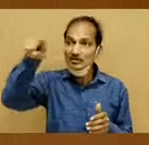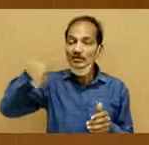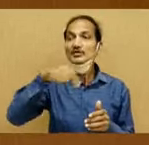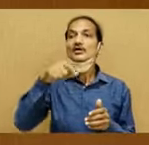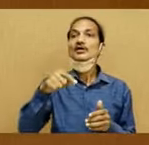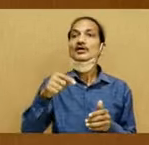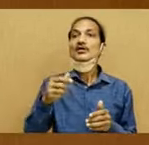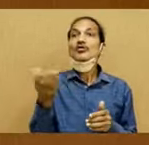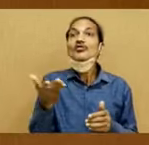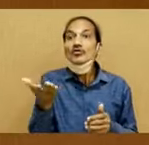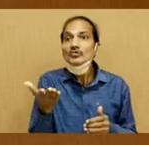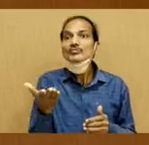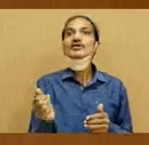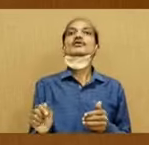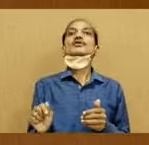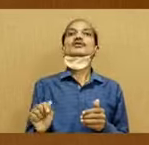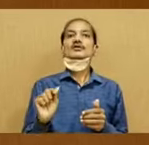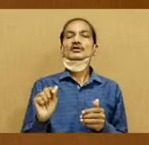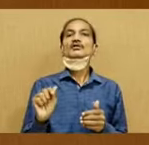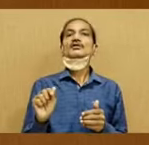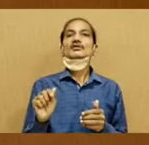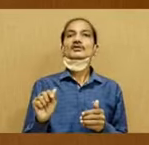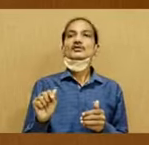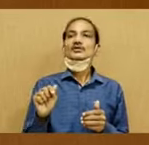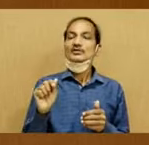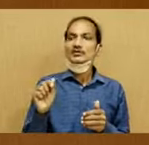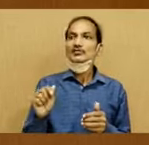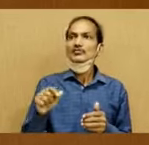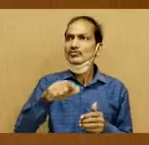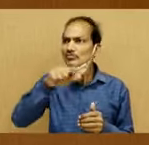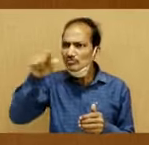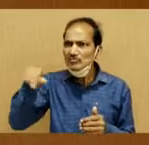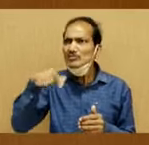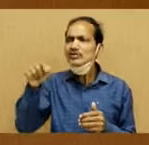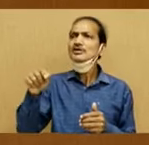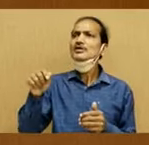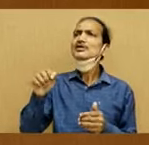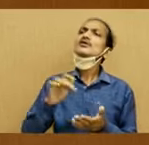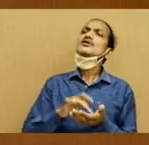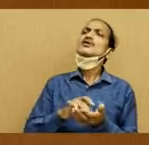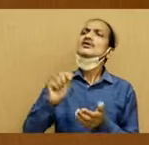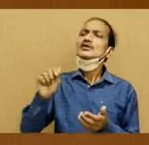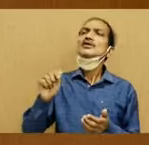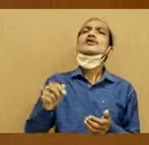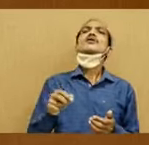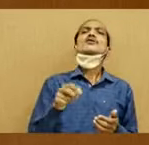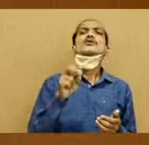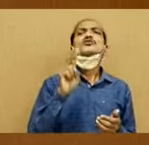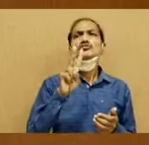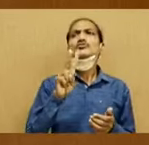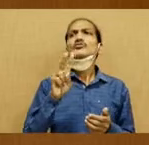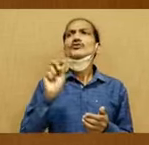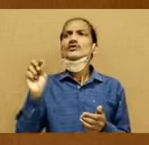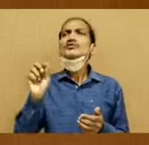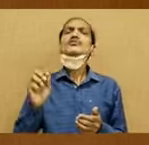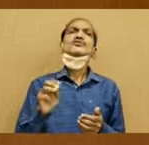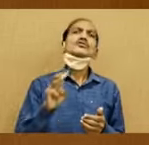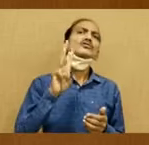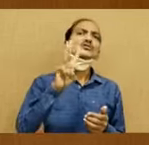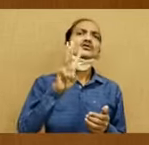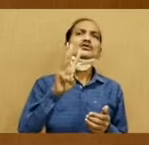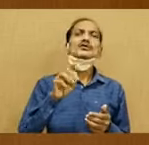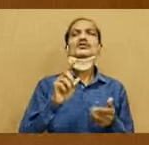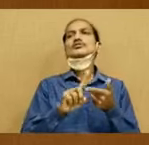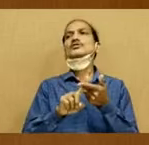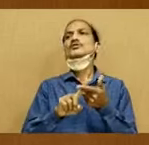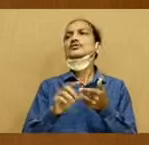ଗୋଟେ ଏରିଆରେ କଣ୍ଟେନମେଣ୍ଟ କରିକି ଯେଉଁଠି 2-3 ପଜିଟିଭ୍ କେସ୍ ବାହାରିଥିଲେ, ଆମେ 300 ଲୋକ ଯାଙ୍କର କୌଣସି ସିମ୍ପ୍ଟମ୍,